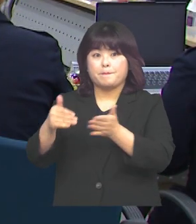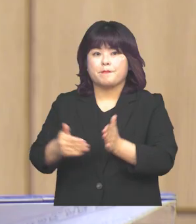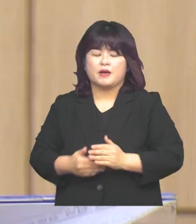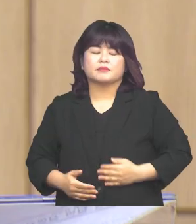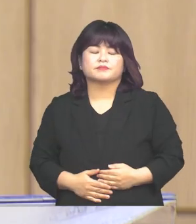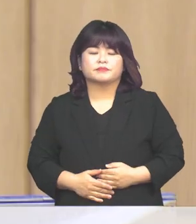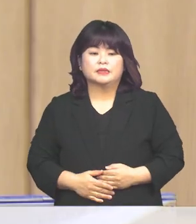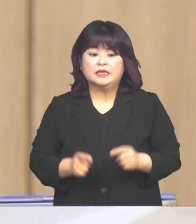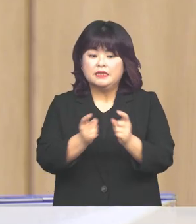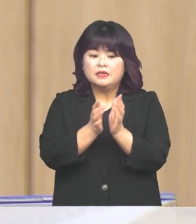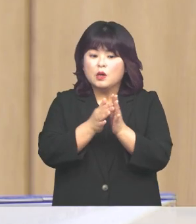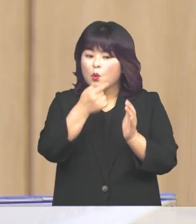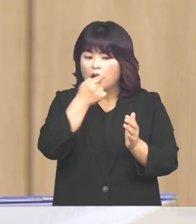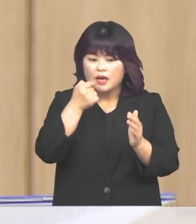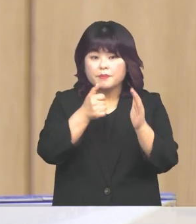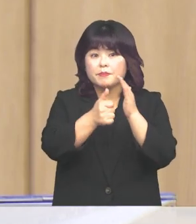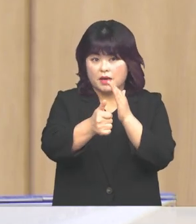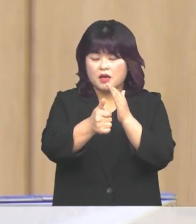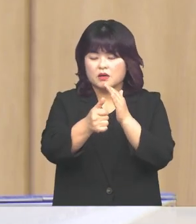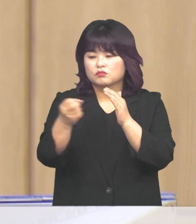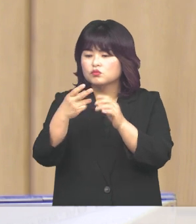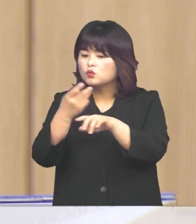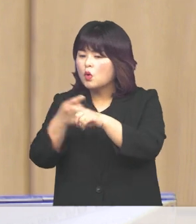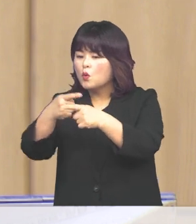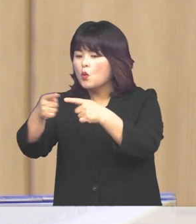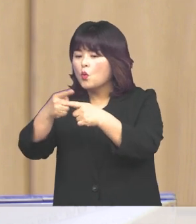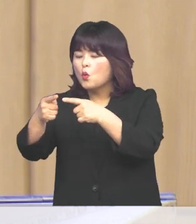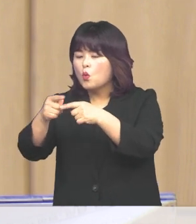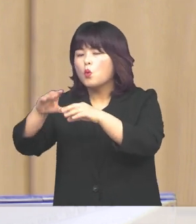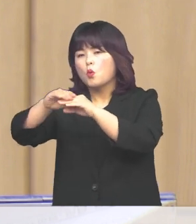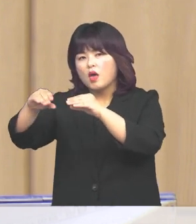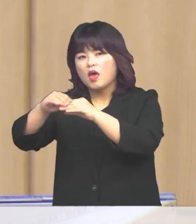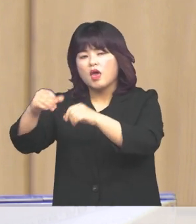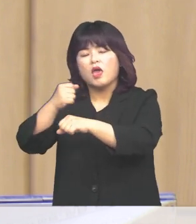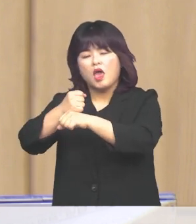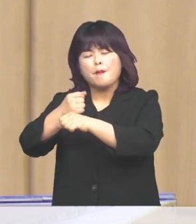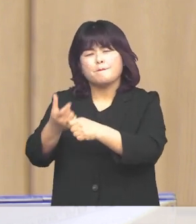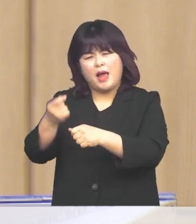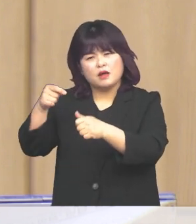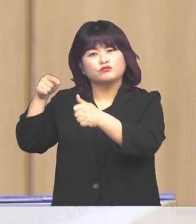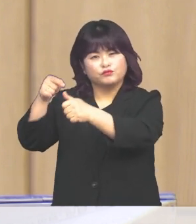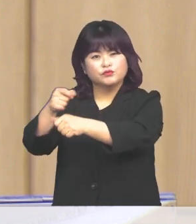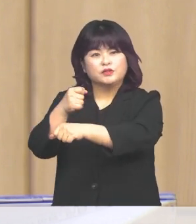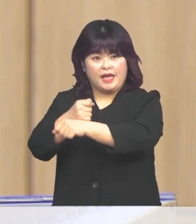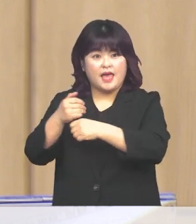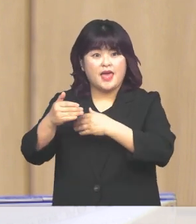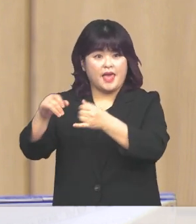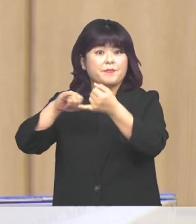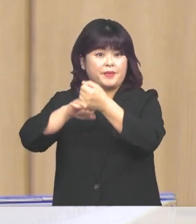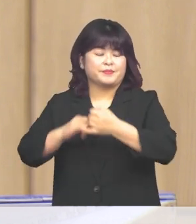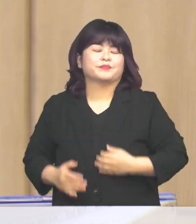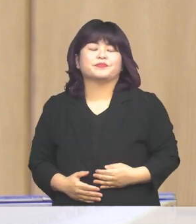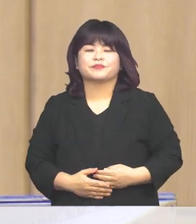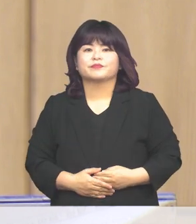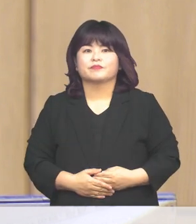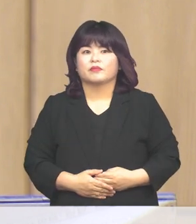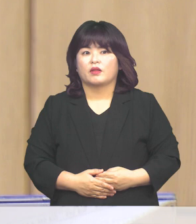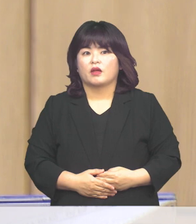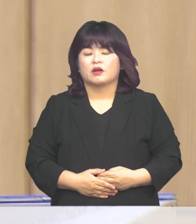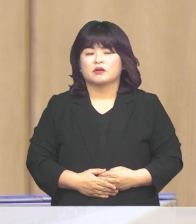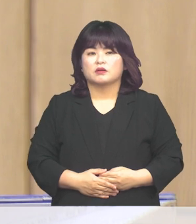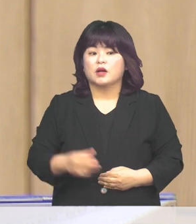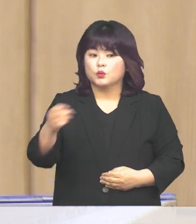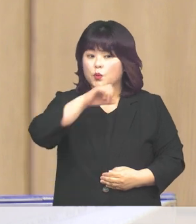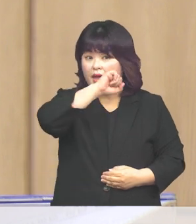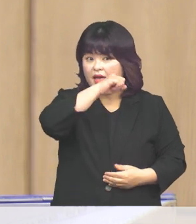들었습니다. 현장 확인할 건 확인하고 조치할 건 비교적 신속하게 조치를 하도록 하겠습니다.